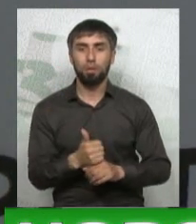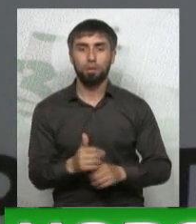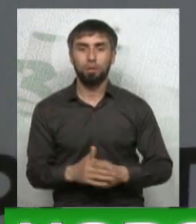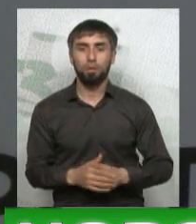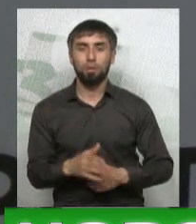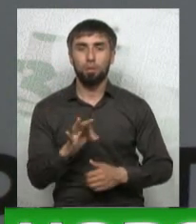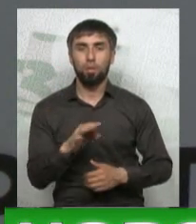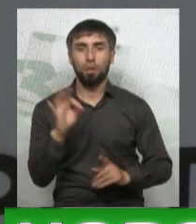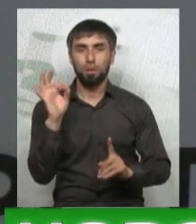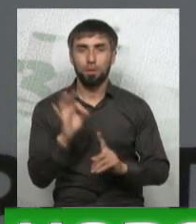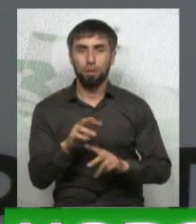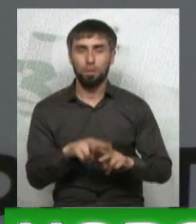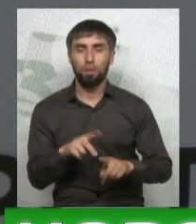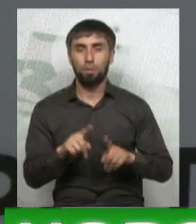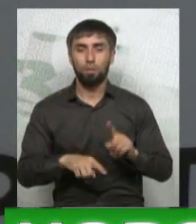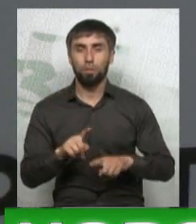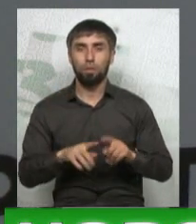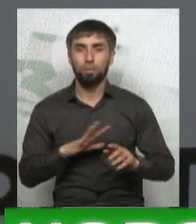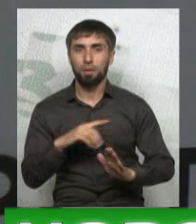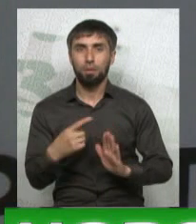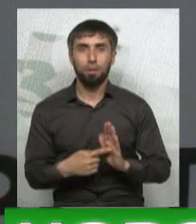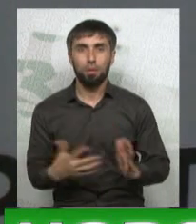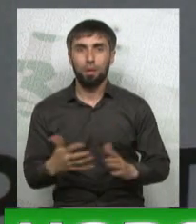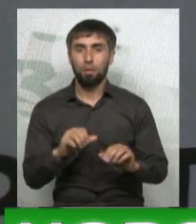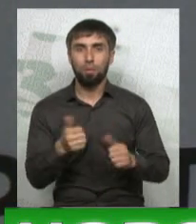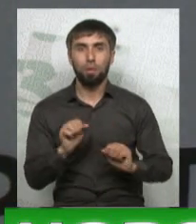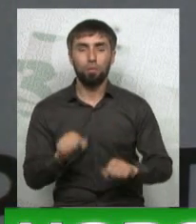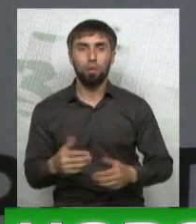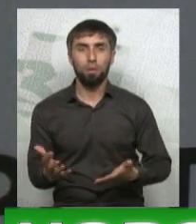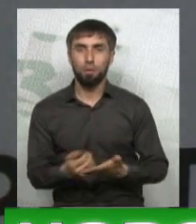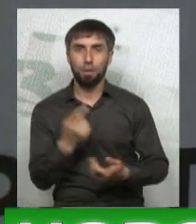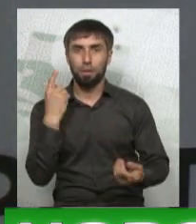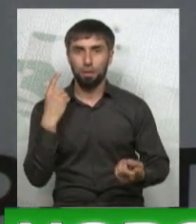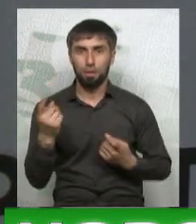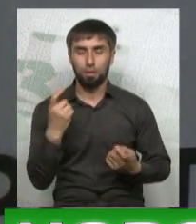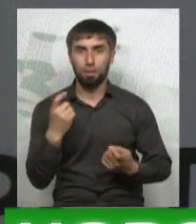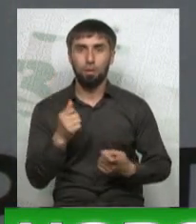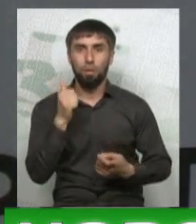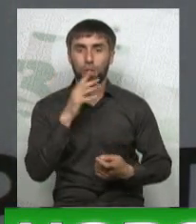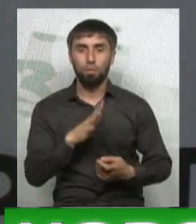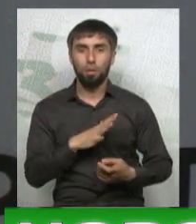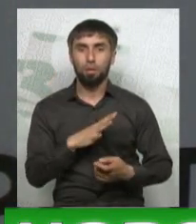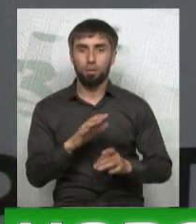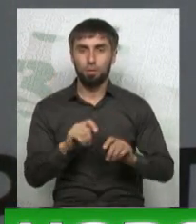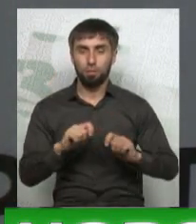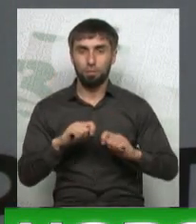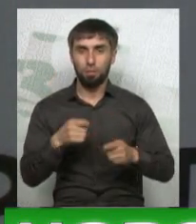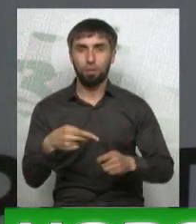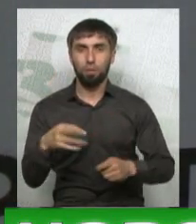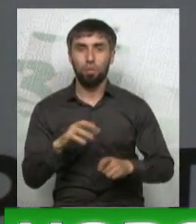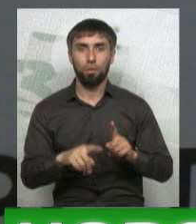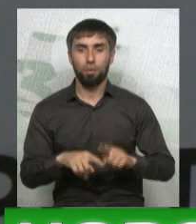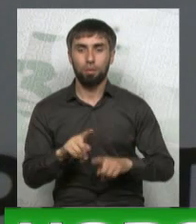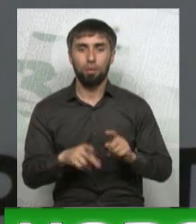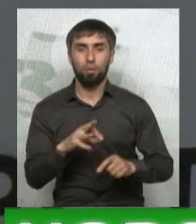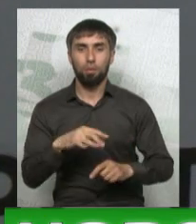местам. У родителей были вопросы, каким образом, где можно найти информацию, которая была доведена до